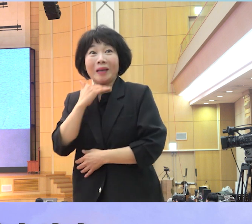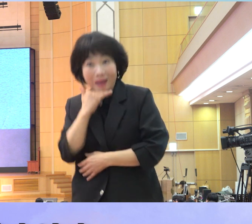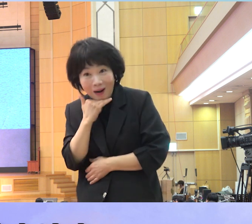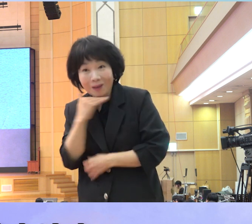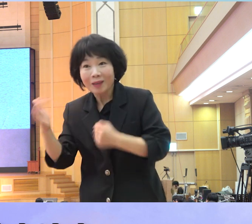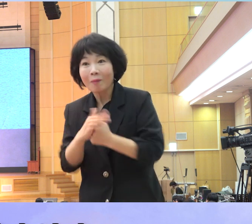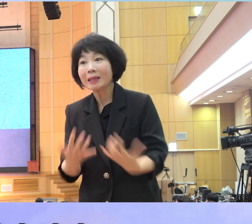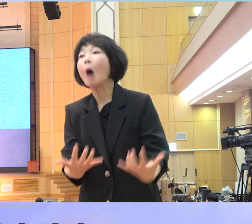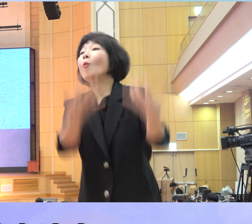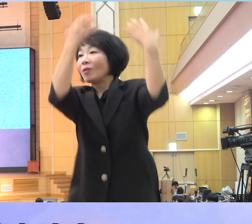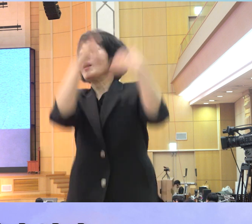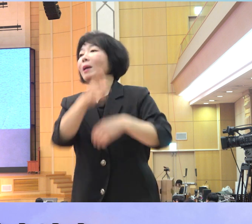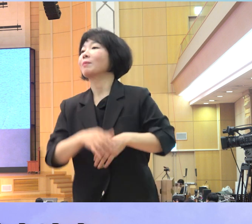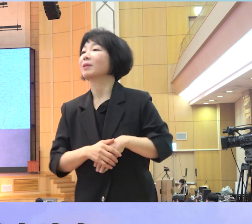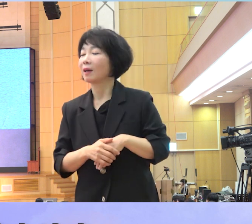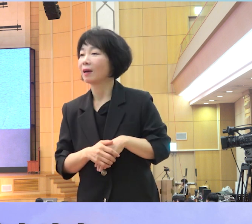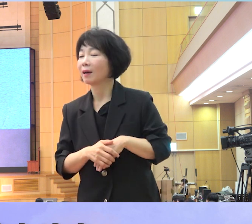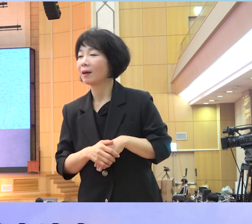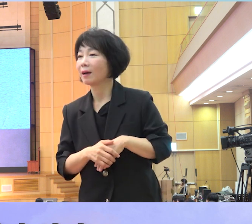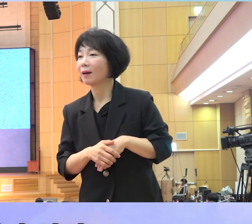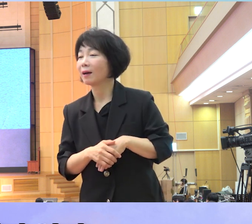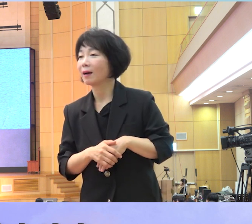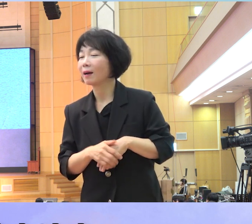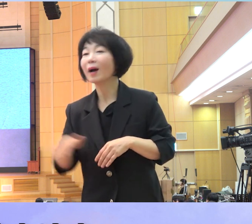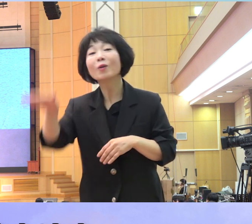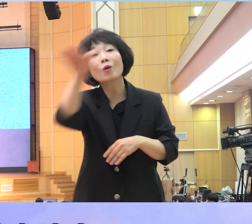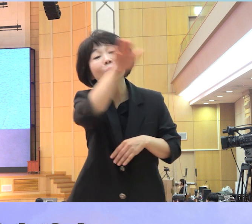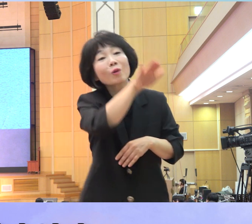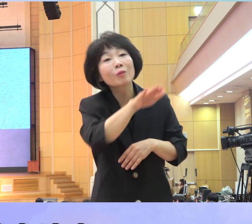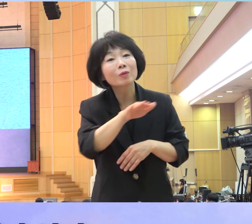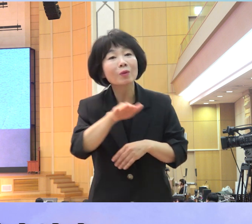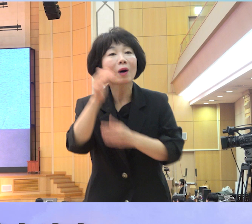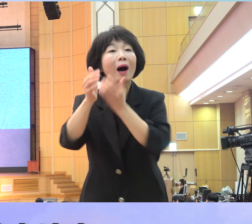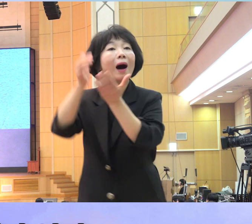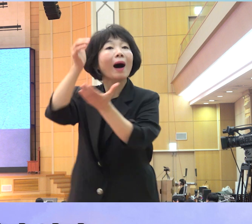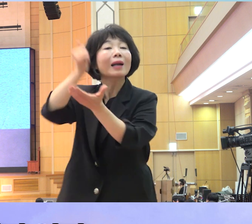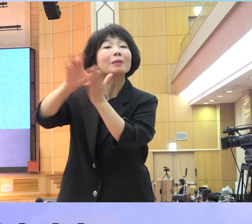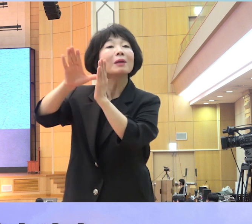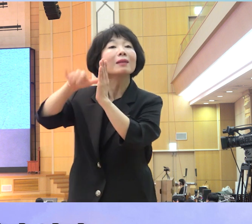그죠? 결국에 우리가 기다리고 있다 보면